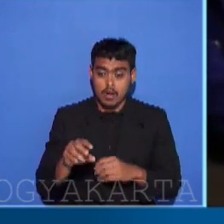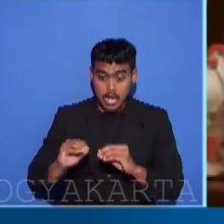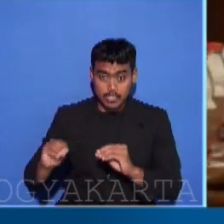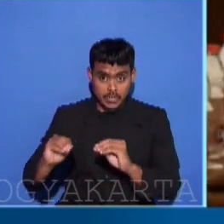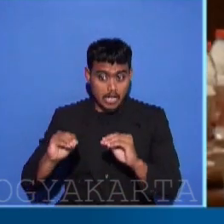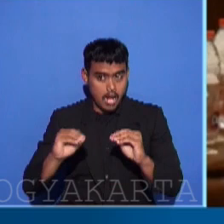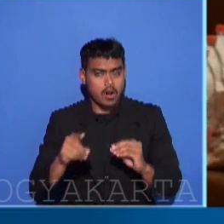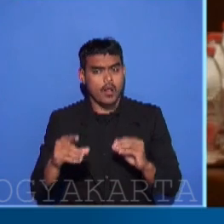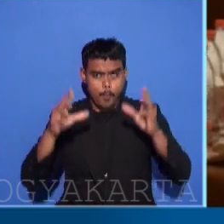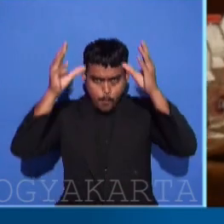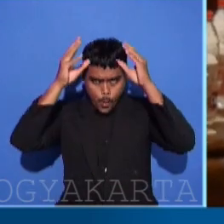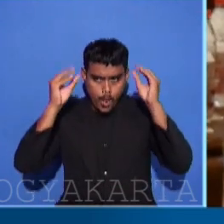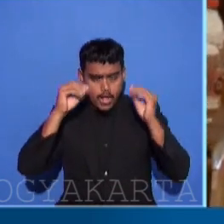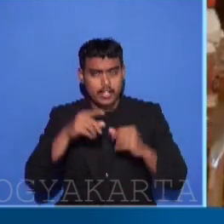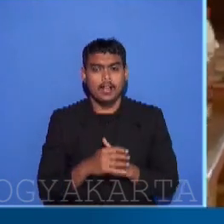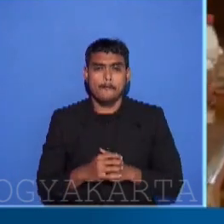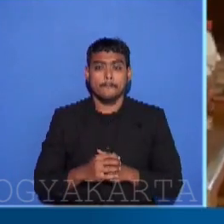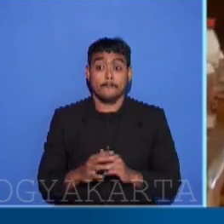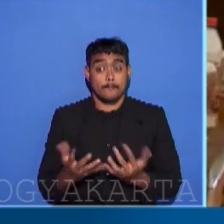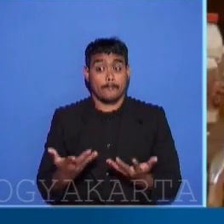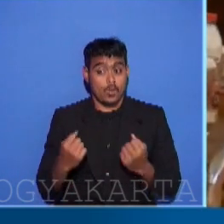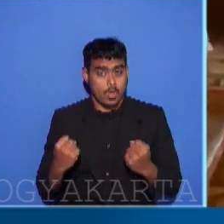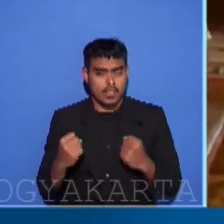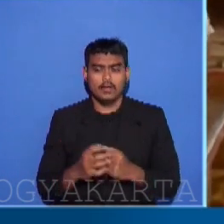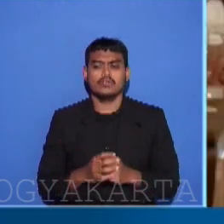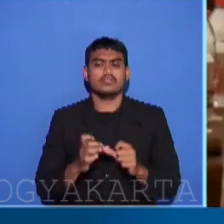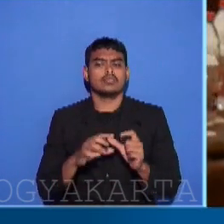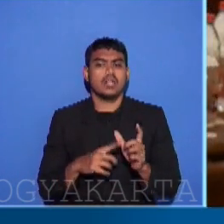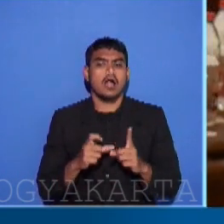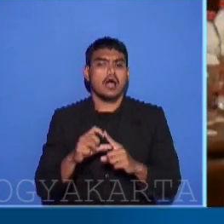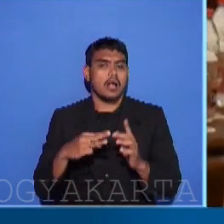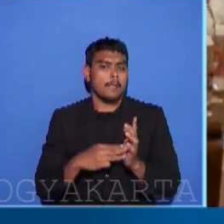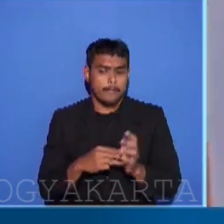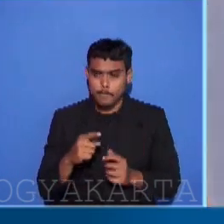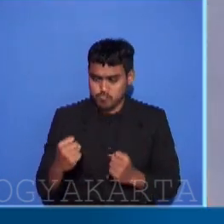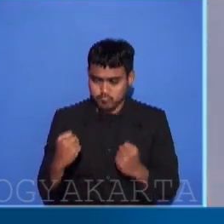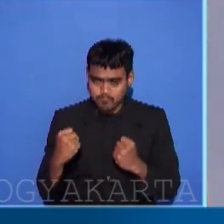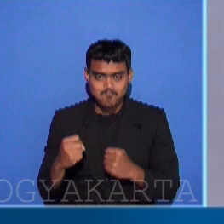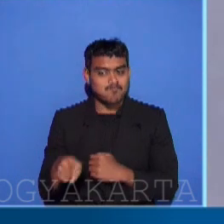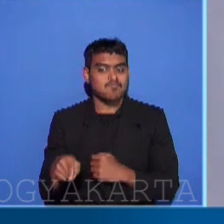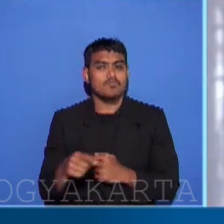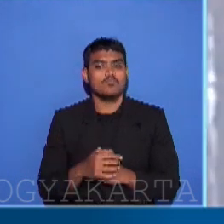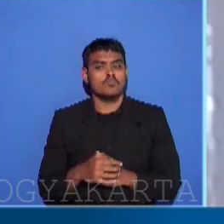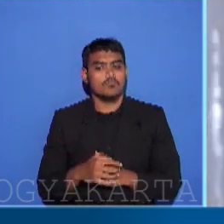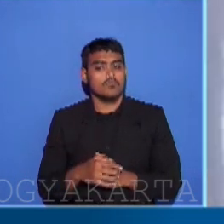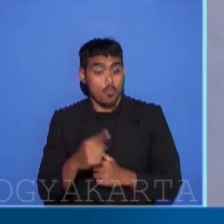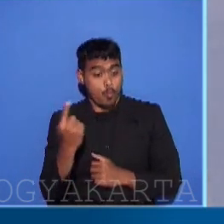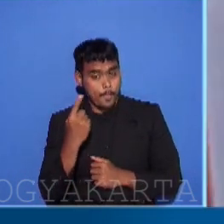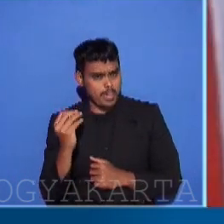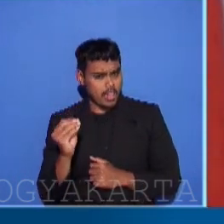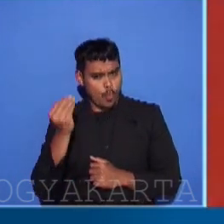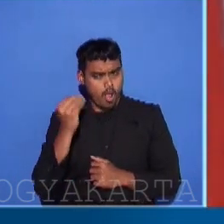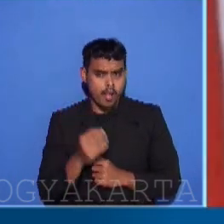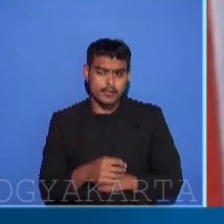keperawatan terutama dalam penguatan sumber daya manusia kesehatan di Indonesia ketua umum aibni Agus